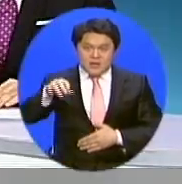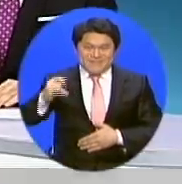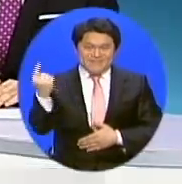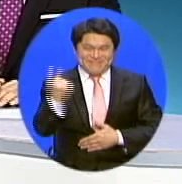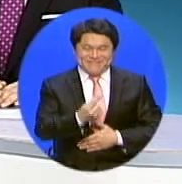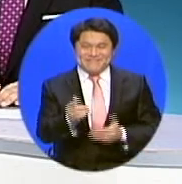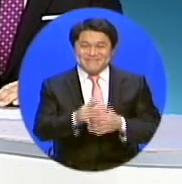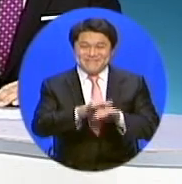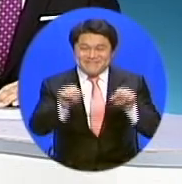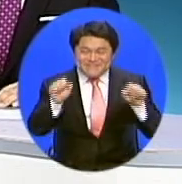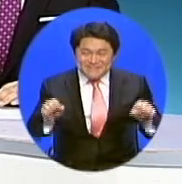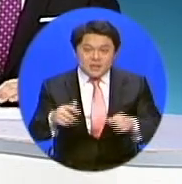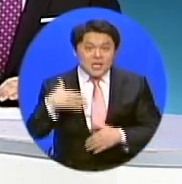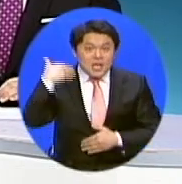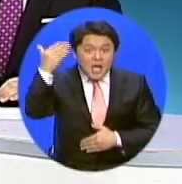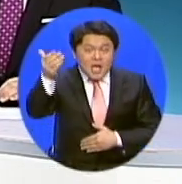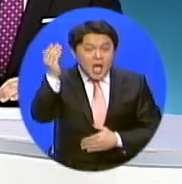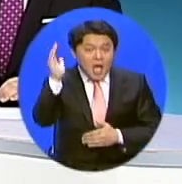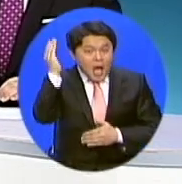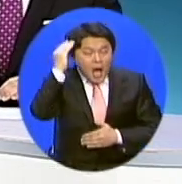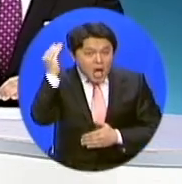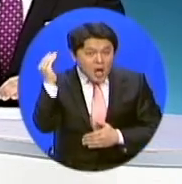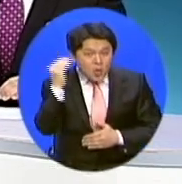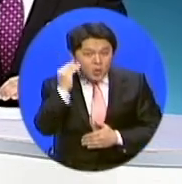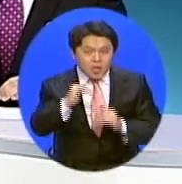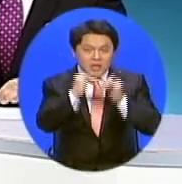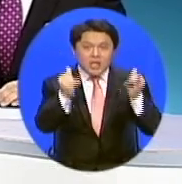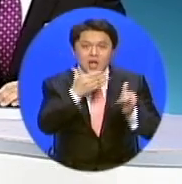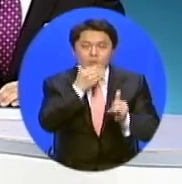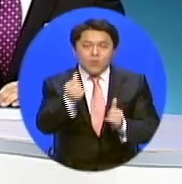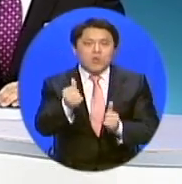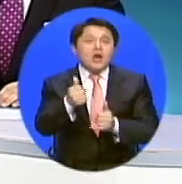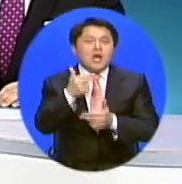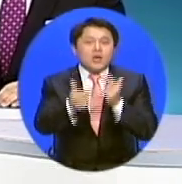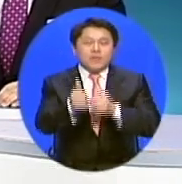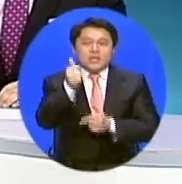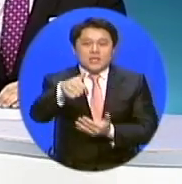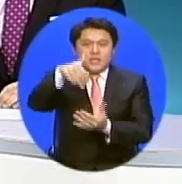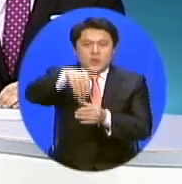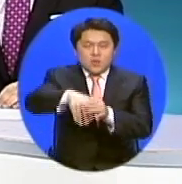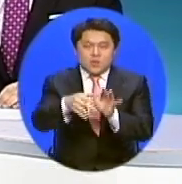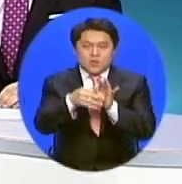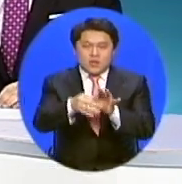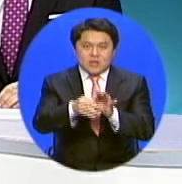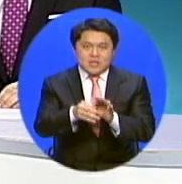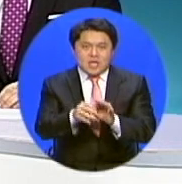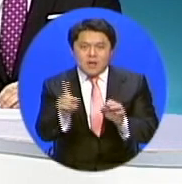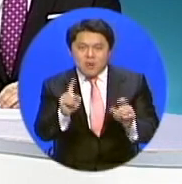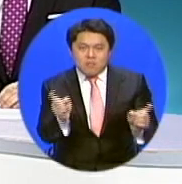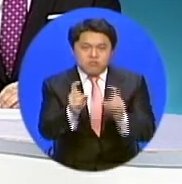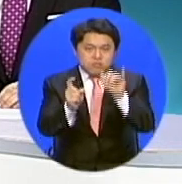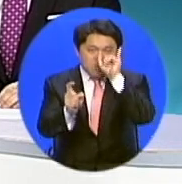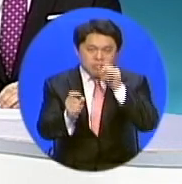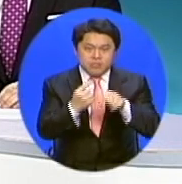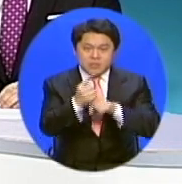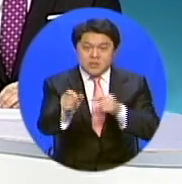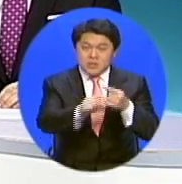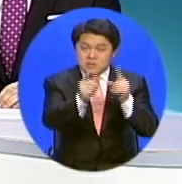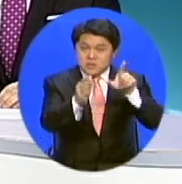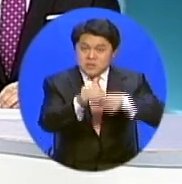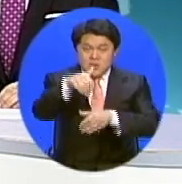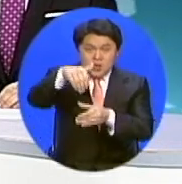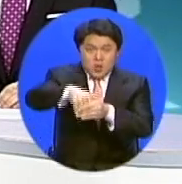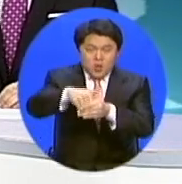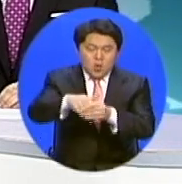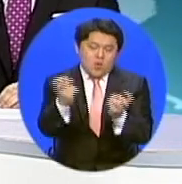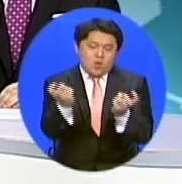네, 차기 한국사회복지사 협회장 선거를 앞두고 좀 잡음이 있네요. 네, 네. 내년 2월에 치러지는 한국사회복지사협회 회장 선거, 이